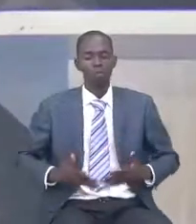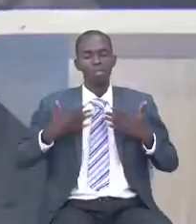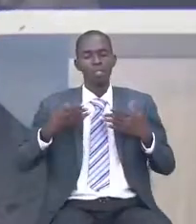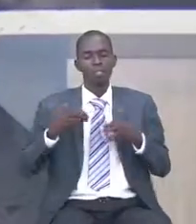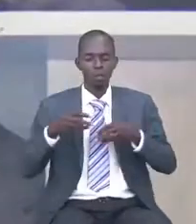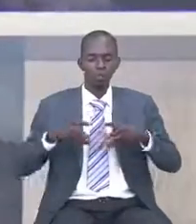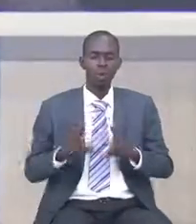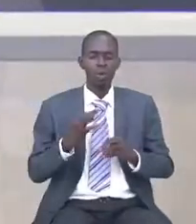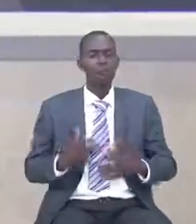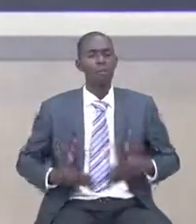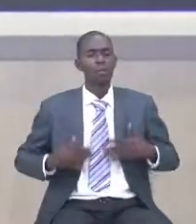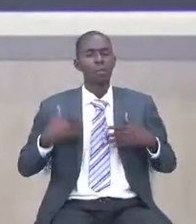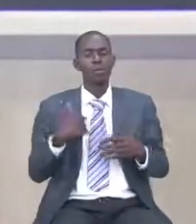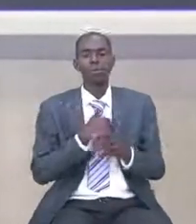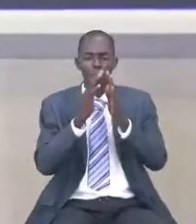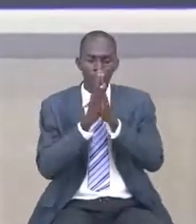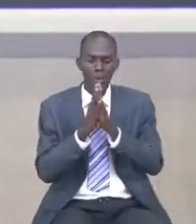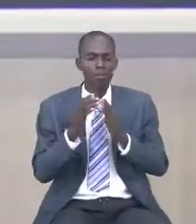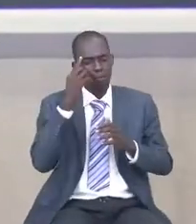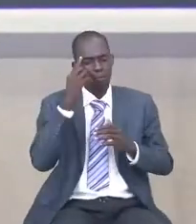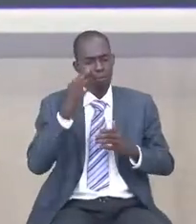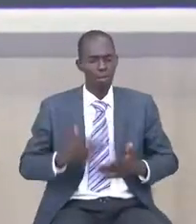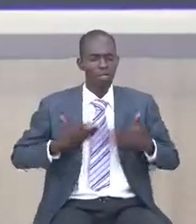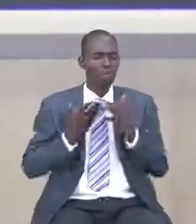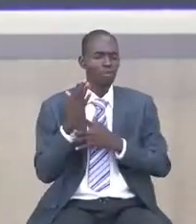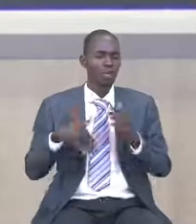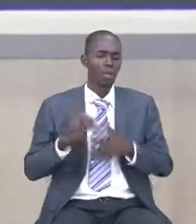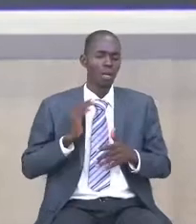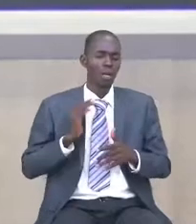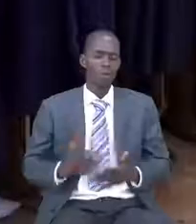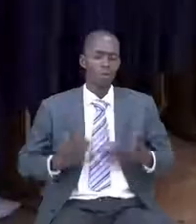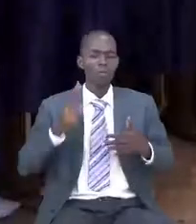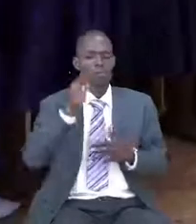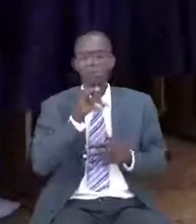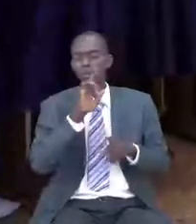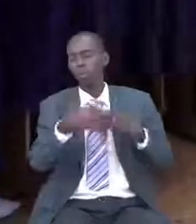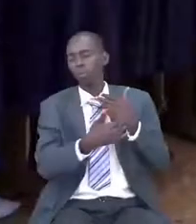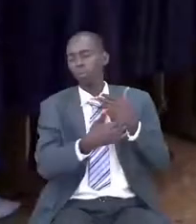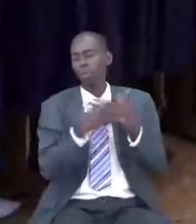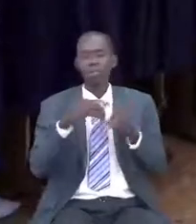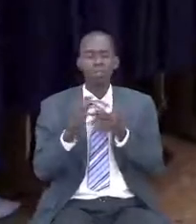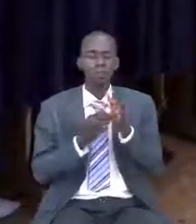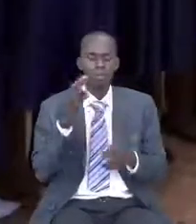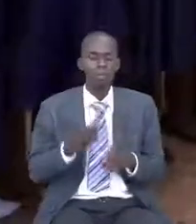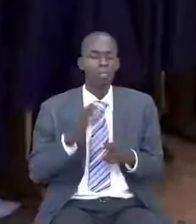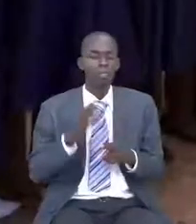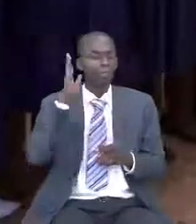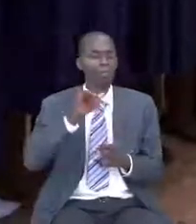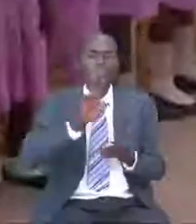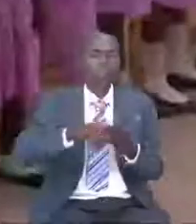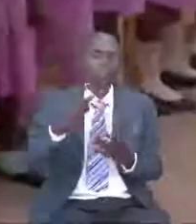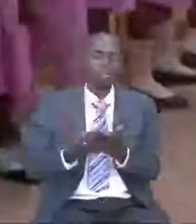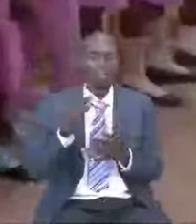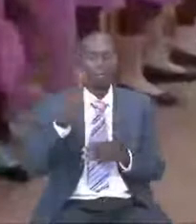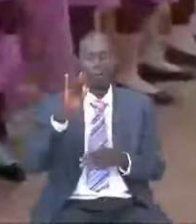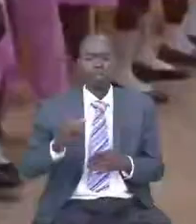Sur ce chemin de la vie, sur le chemin de la vie, nous prions pour la vie tout au long de nos vies. Nous ne regardons